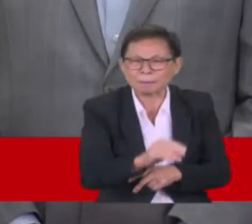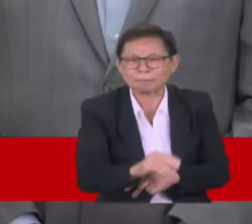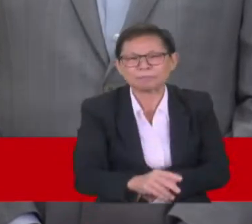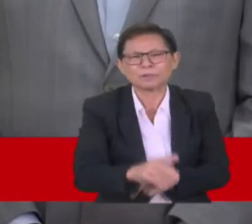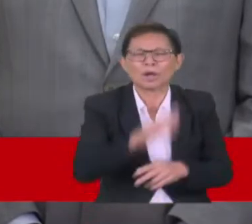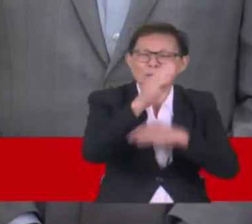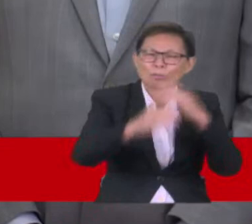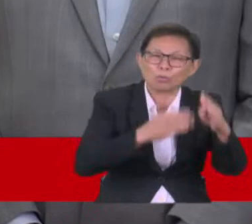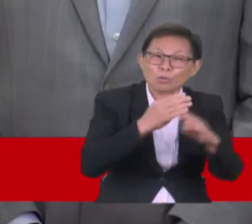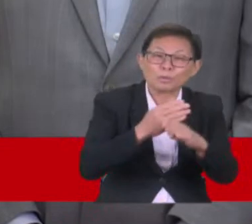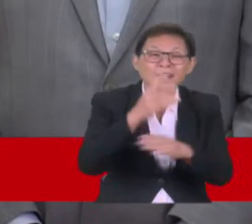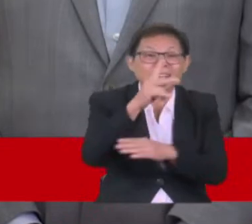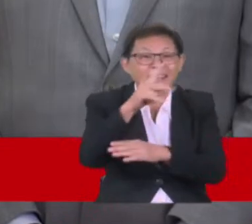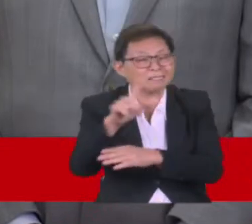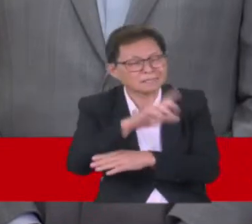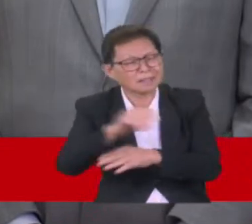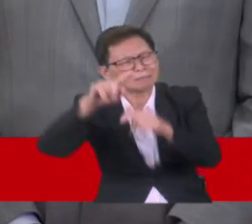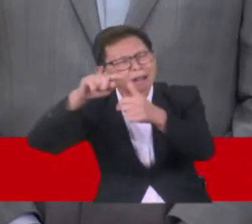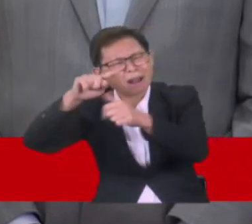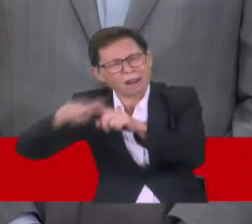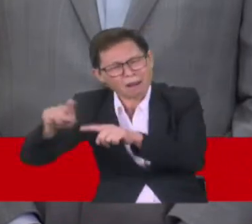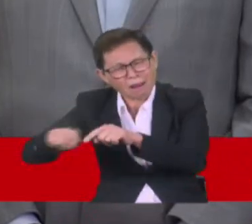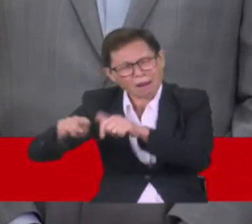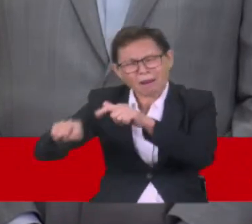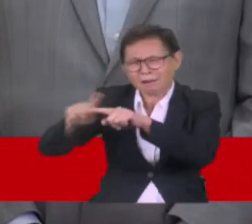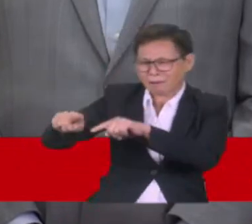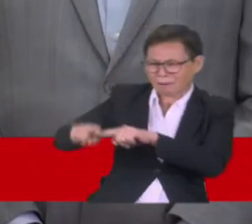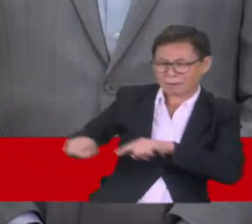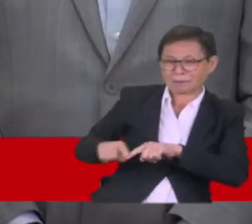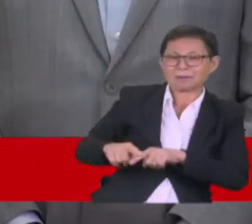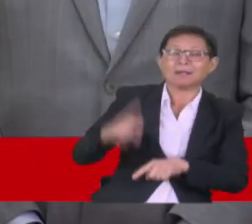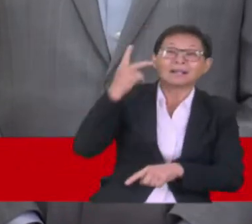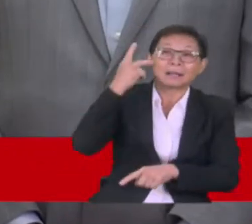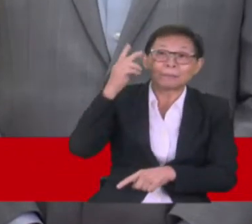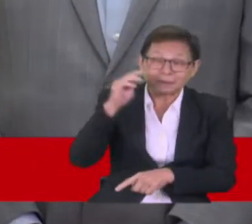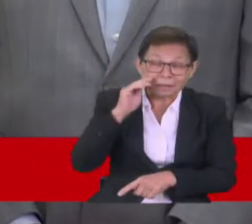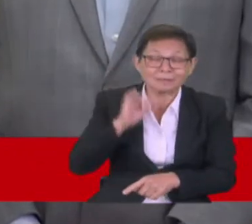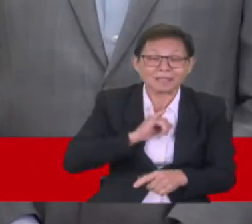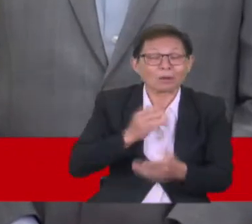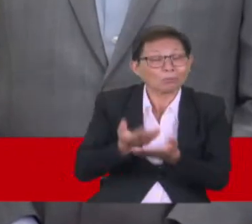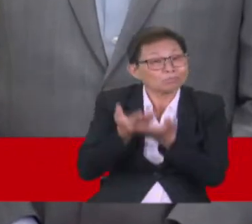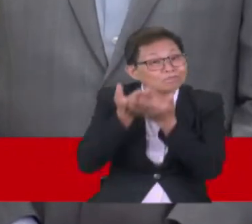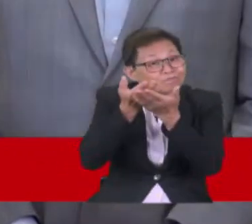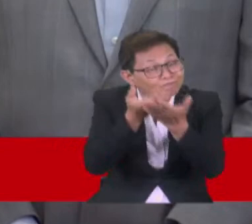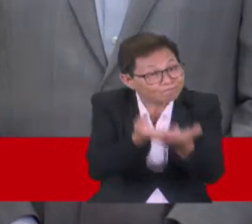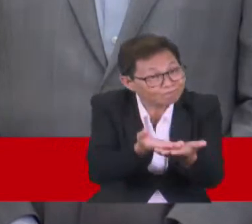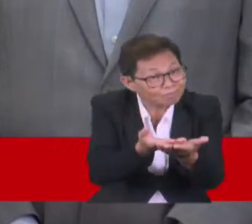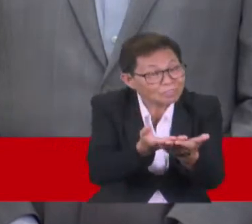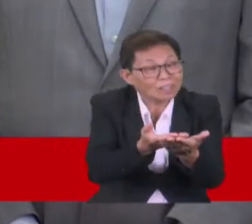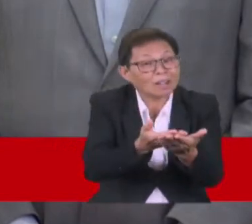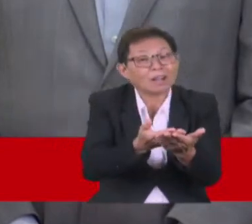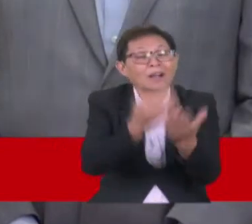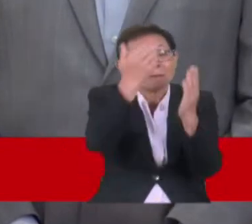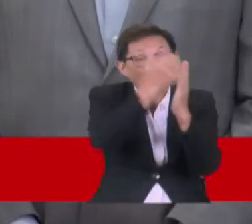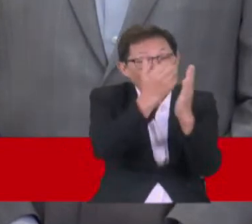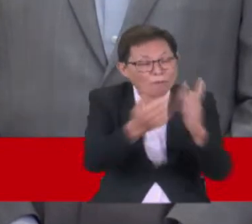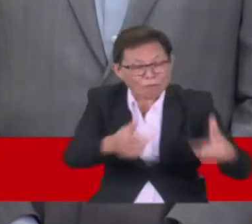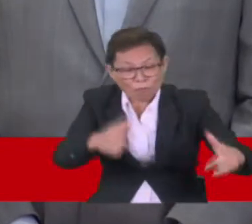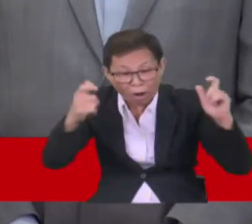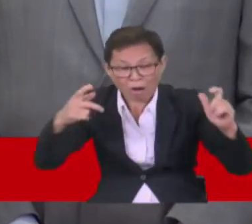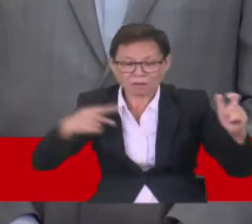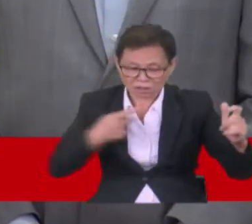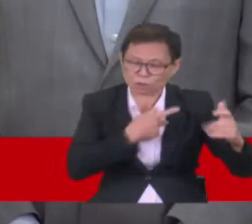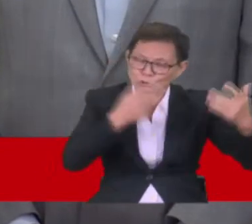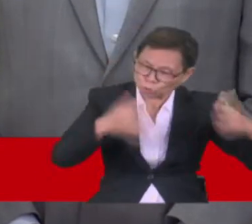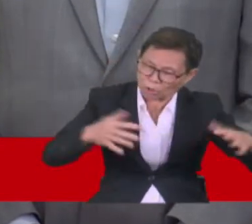dan lain-lain saya mengusulkan supaya ada langkah segera kita ada